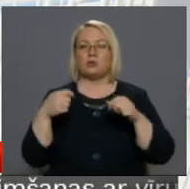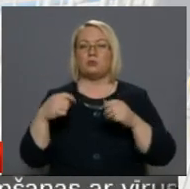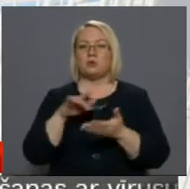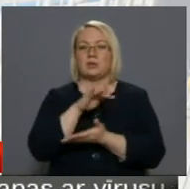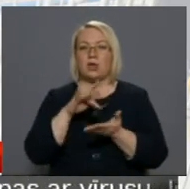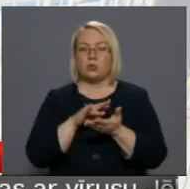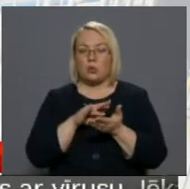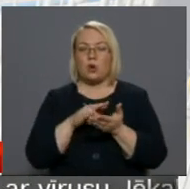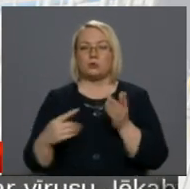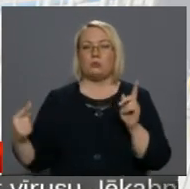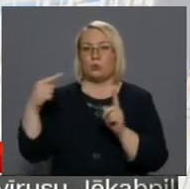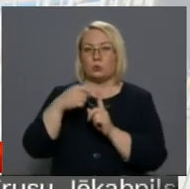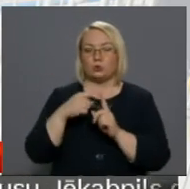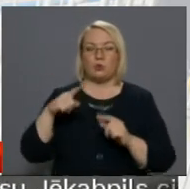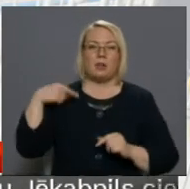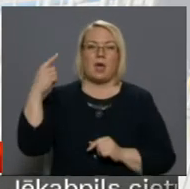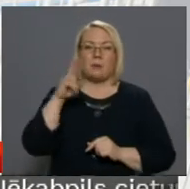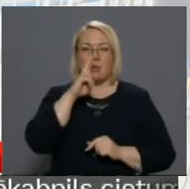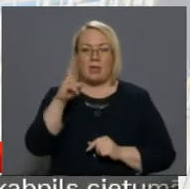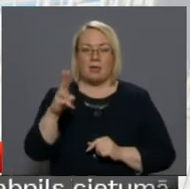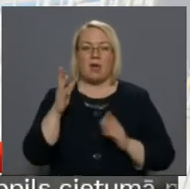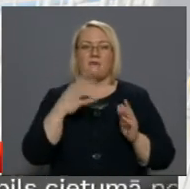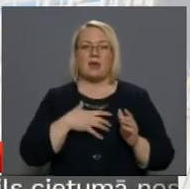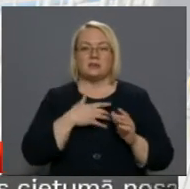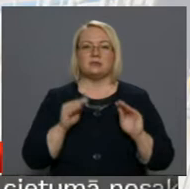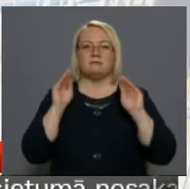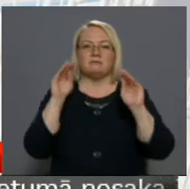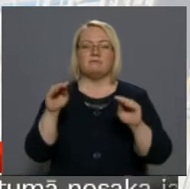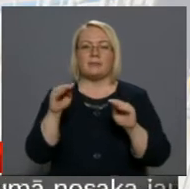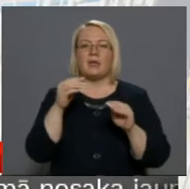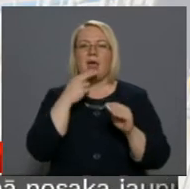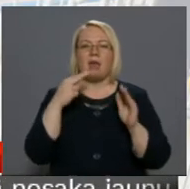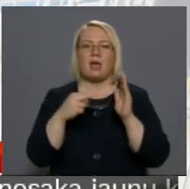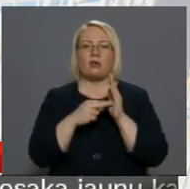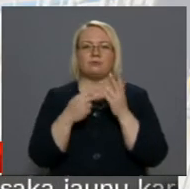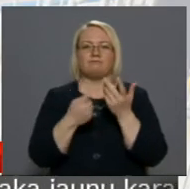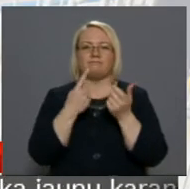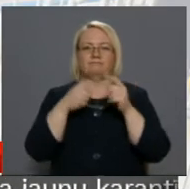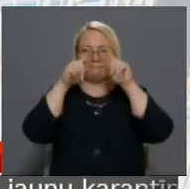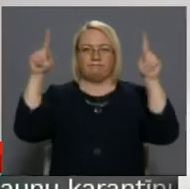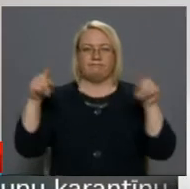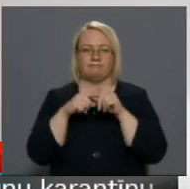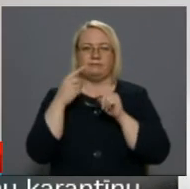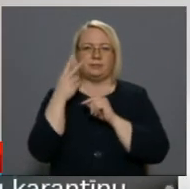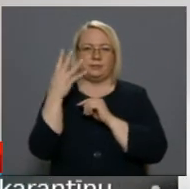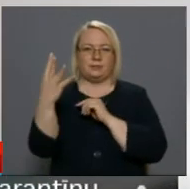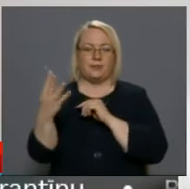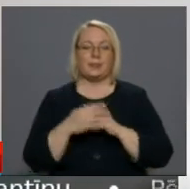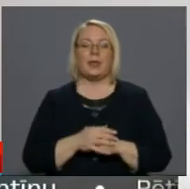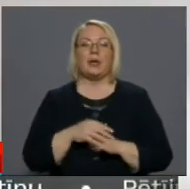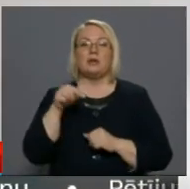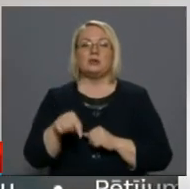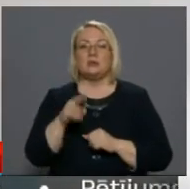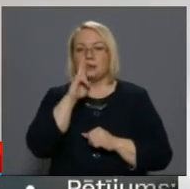papildu iepriekš minētajam no nākamās nedēļas būs jāuzstāda elektroniska apmeklētāju plūsmas uzskaitas iekārta. Šīs nedēļas